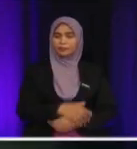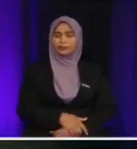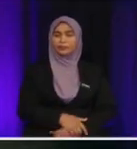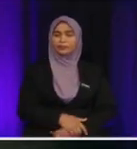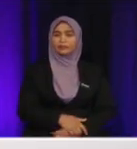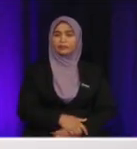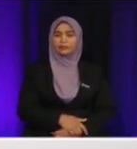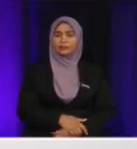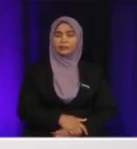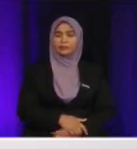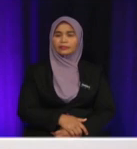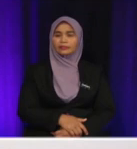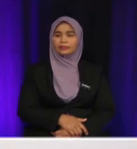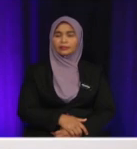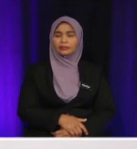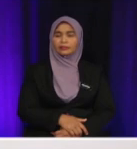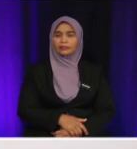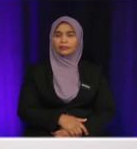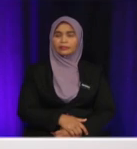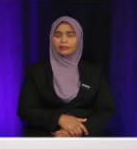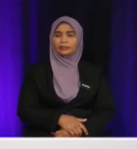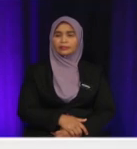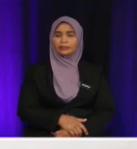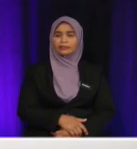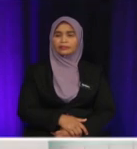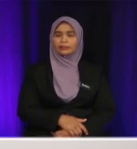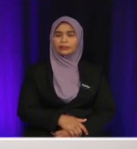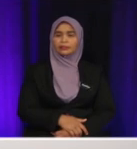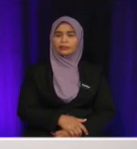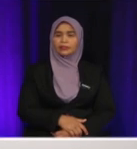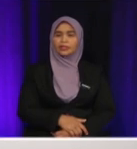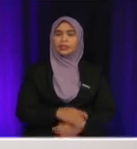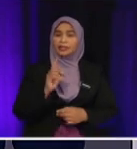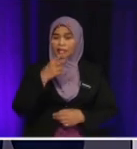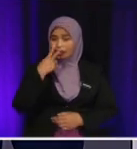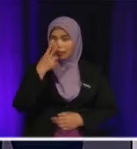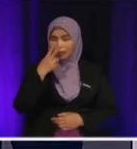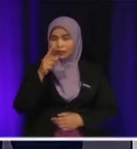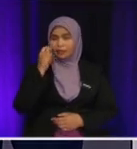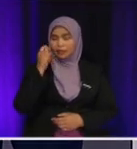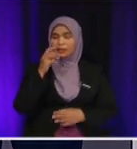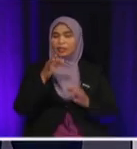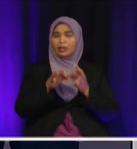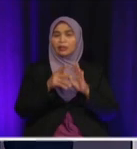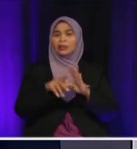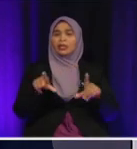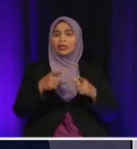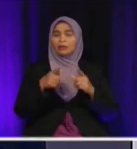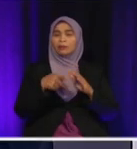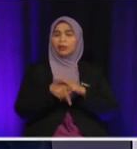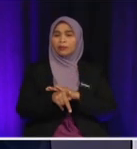Aiman, terima kasih Hakimi, terima kasih Fitri dan terima kasih Daniel. Nampaknya semua dah makin faham. Okey, kita tengok pula tadi kalau berlaku pembunuhan. Sekarang kita tengok